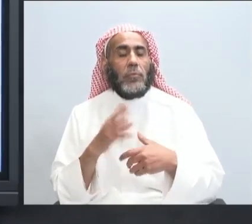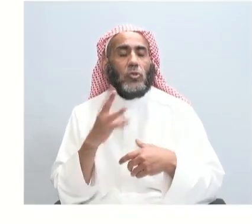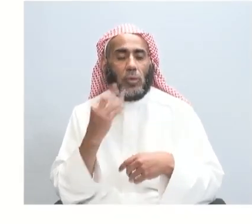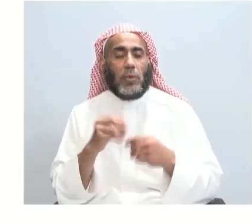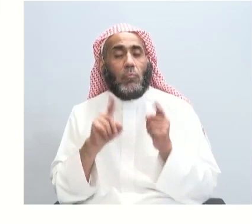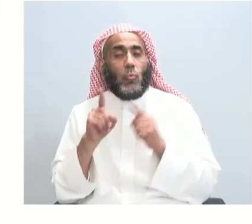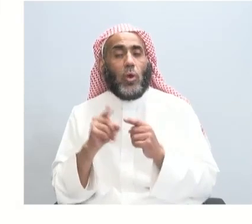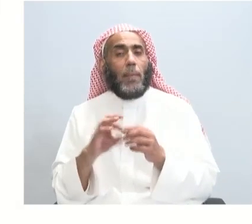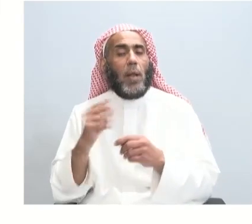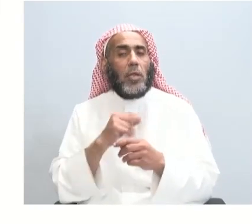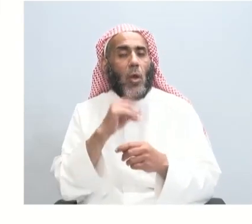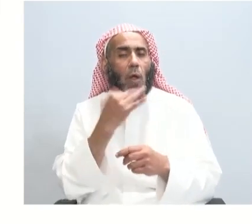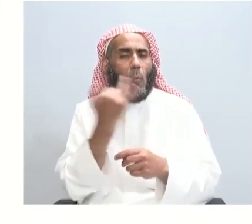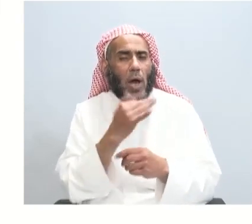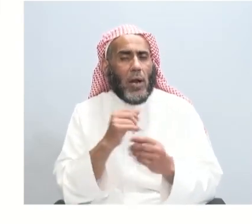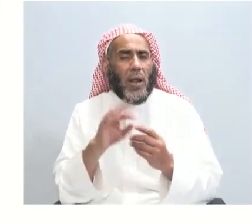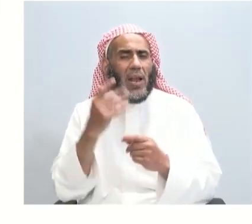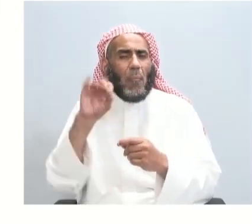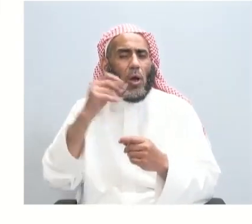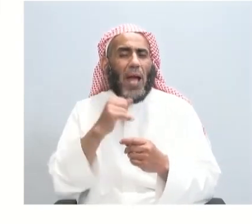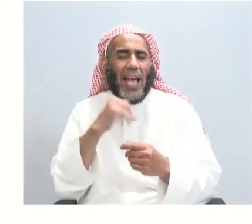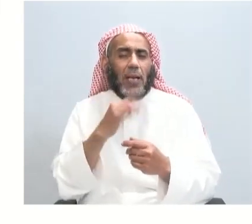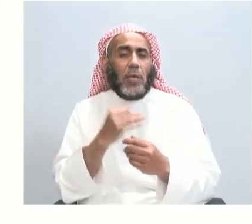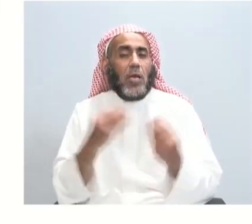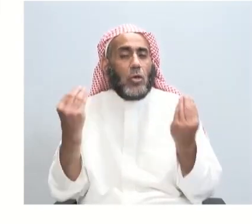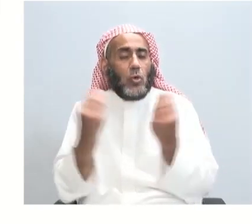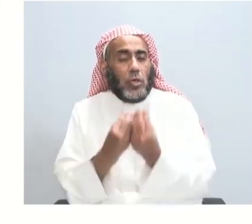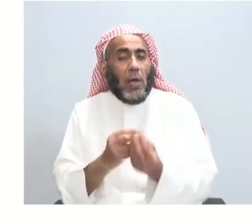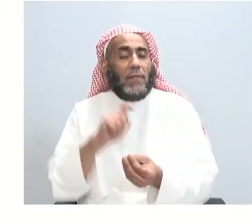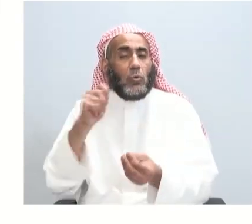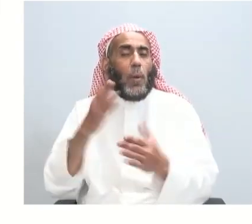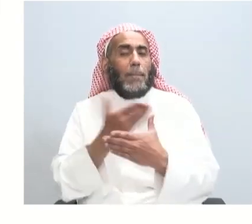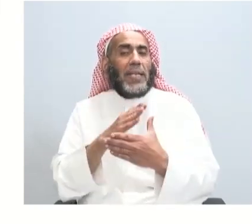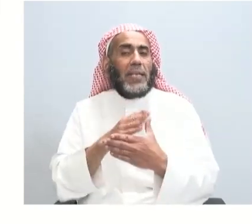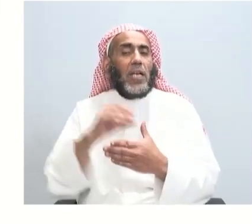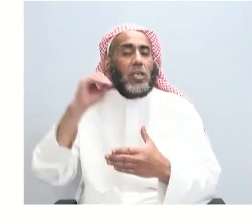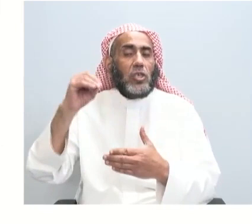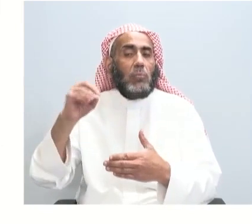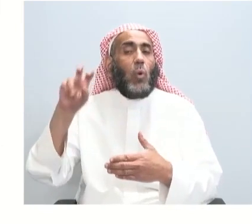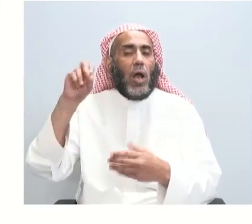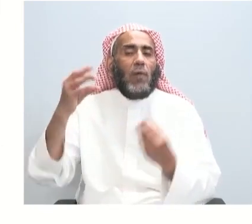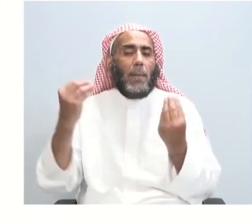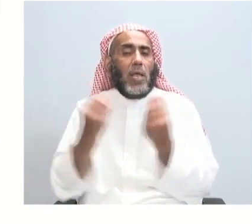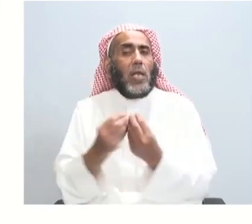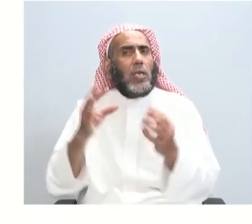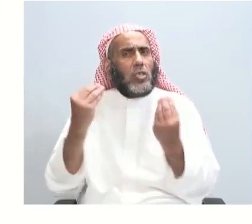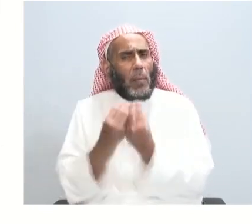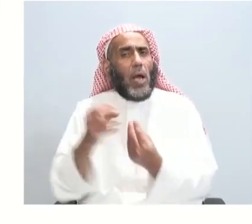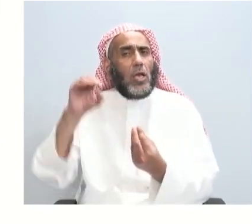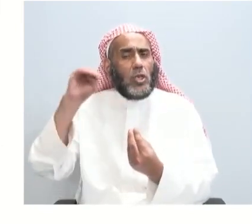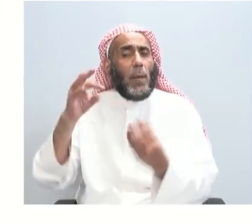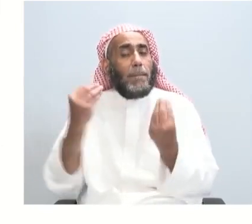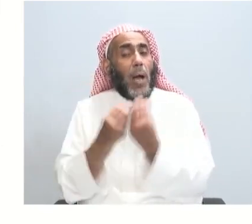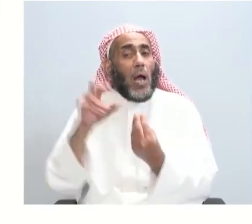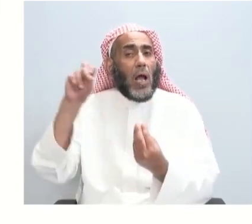جميل. هنا من علامة كون اللفظ معربا غير عربي نجمع في أصوله بين الجيم والقاف، إذا اجتمع الجيم والقاف إذن